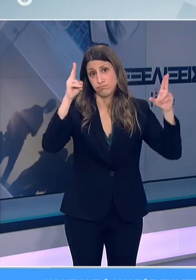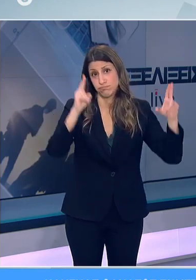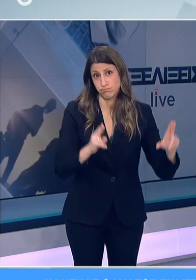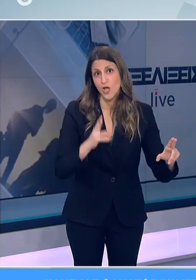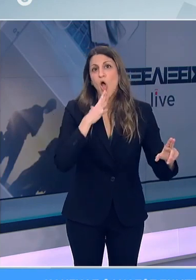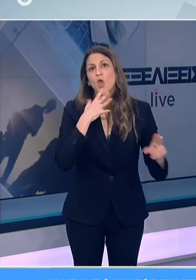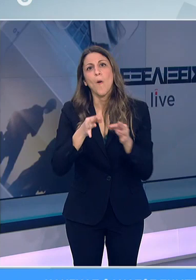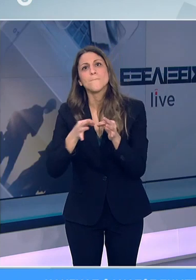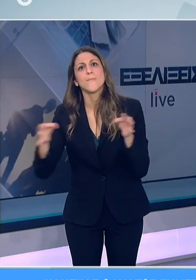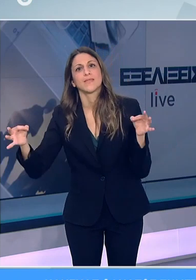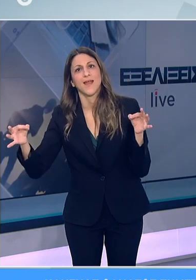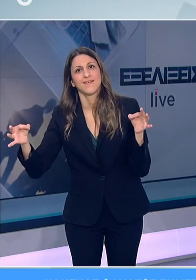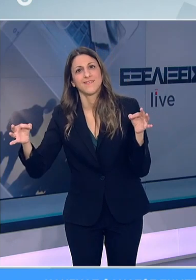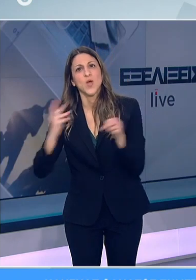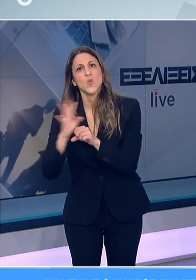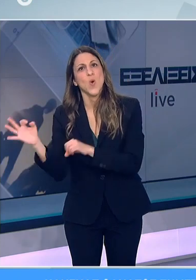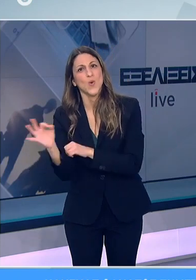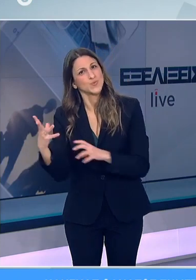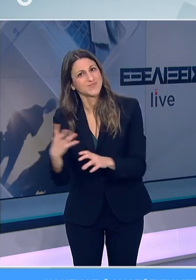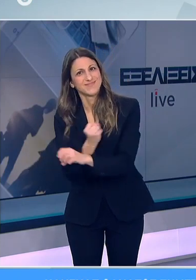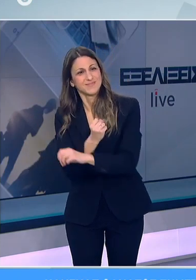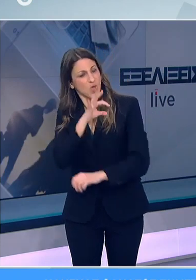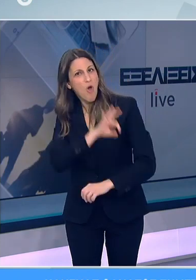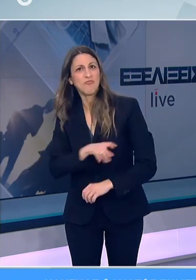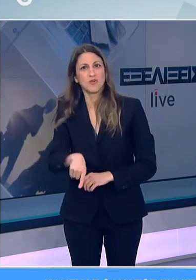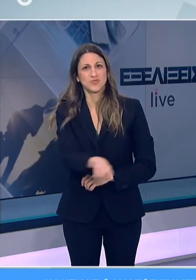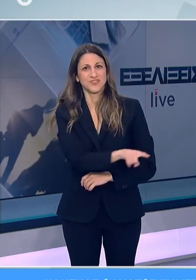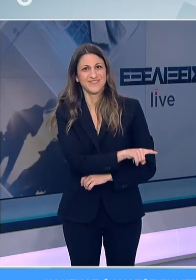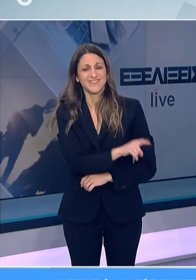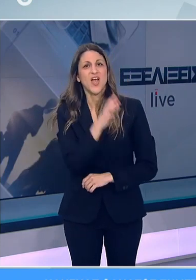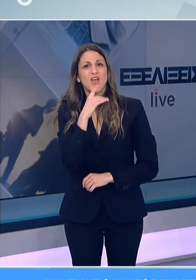ότι θα επιδράσει ευεργετικά και σε άλλες ιώσεις που μας ταλαιπωρούν. Όλη αυτή η